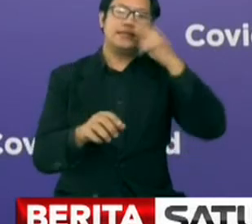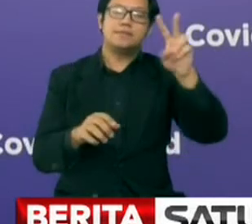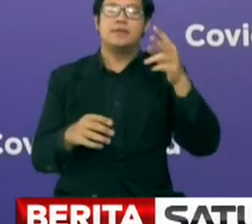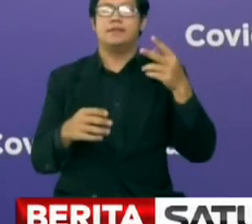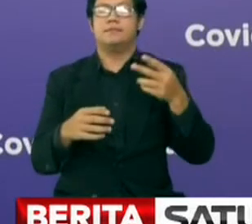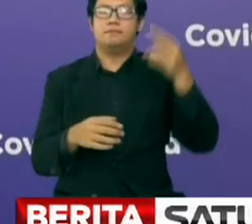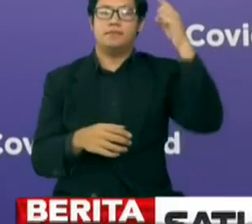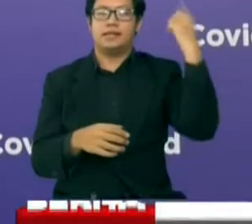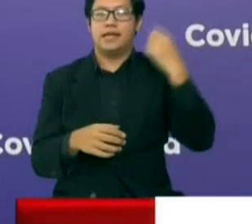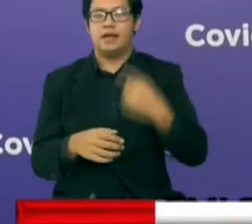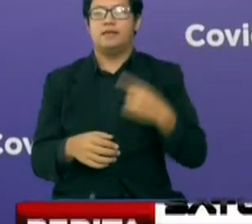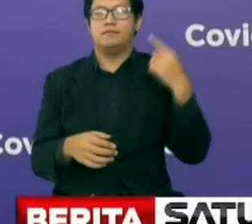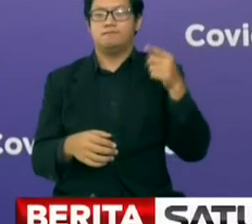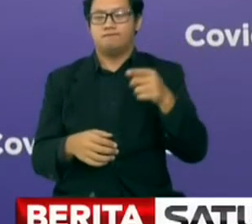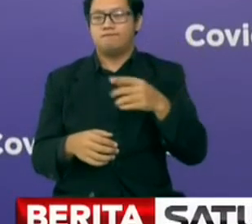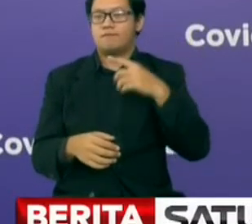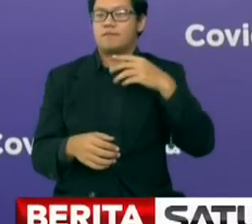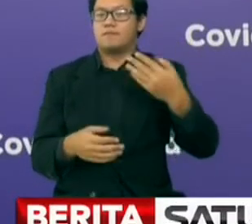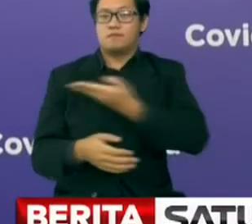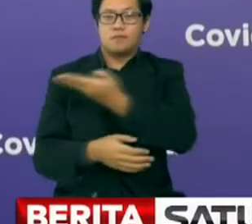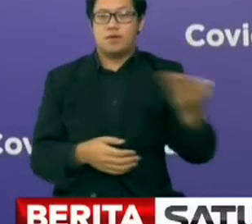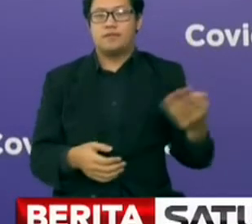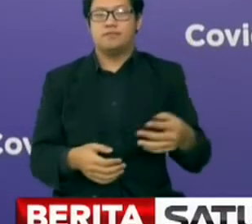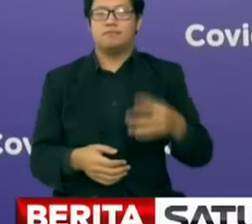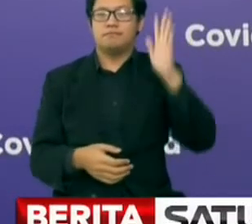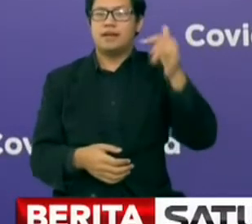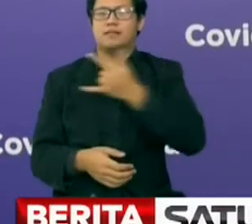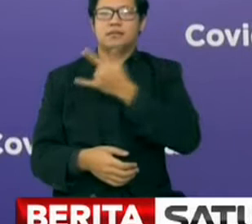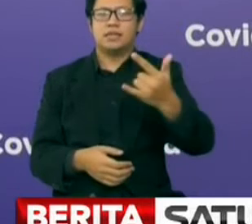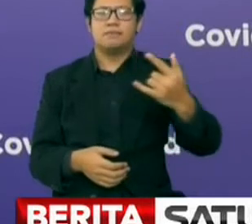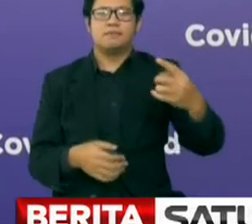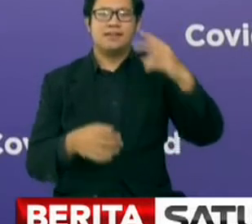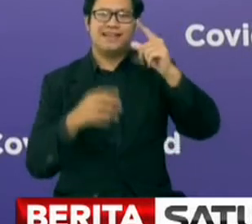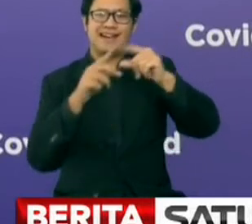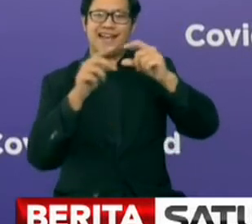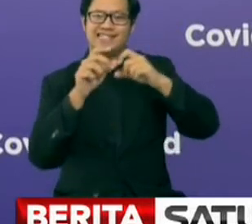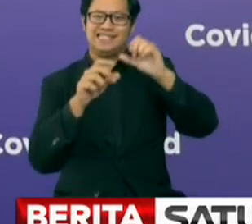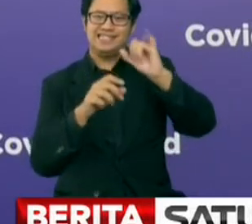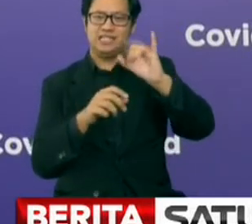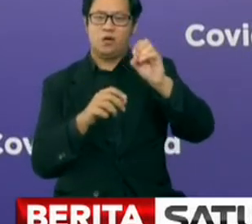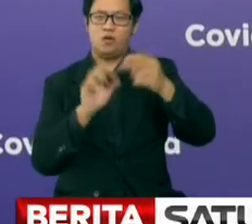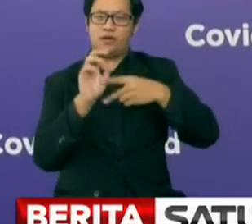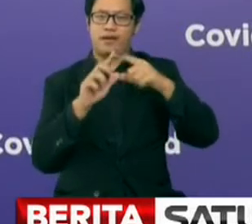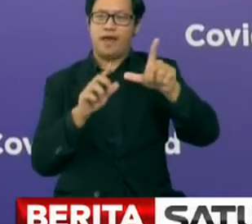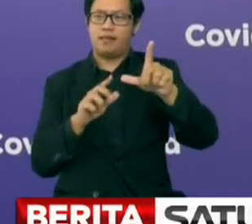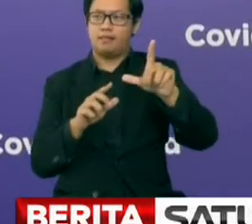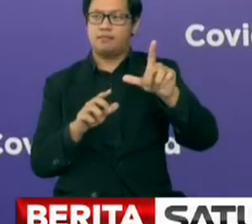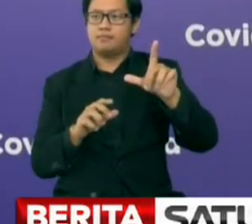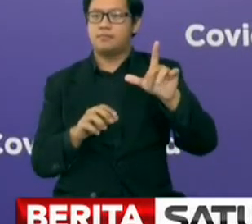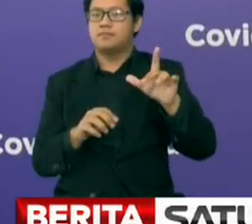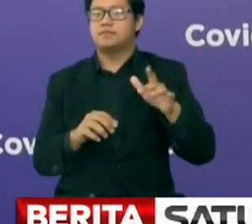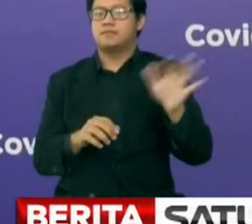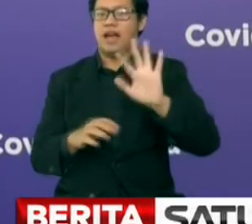itu saudara sekalian mari kita tetap rasional tidak kehilangan akal tidak